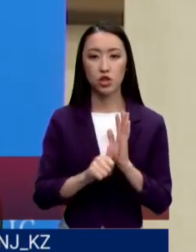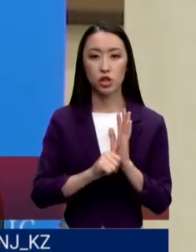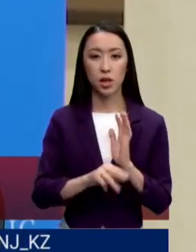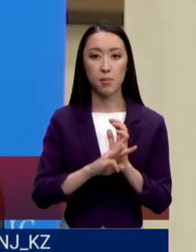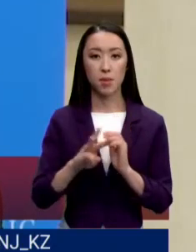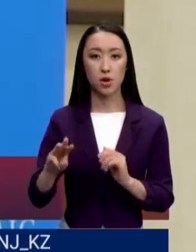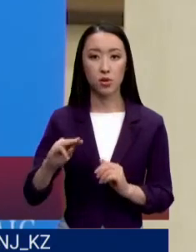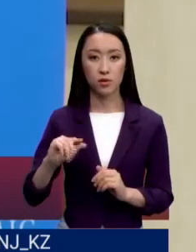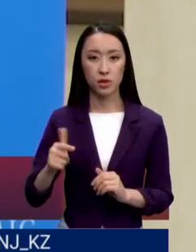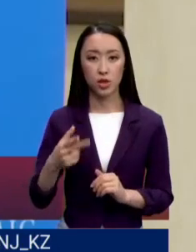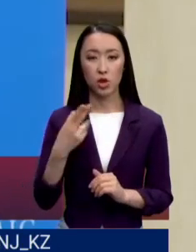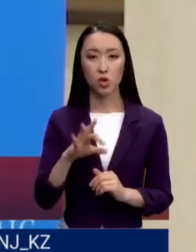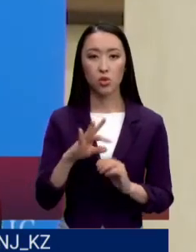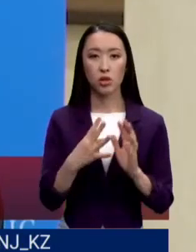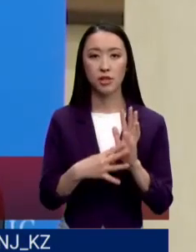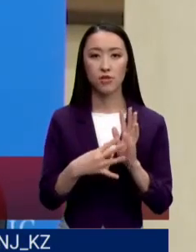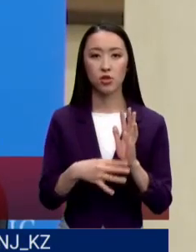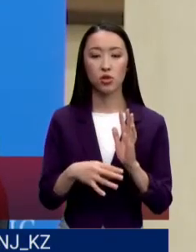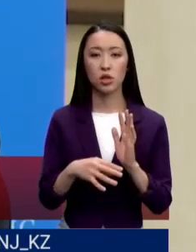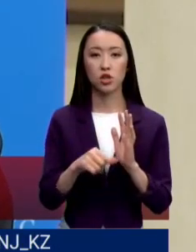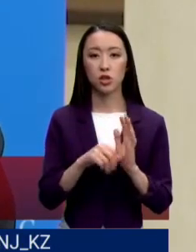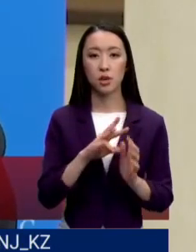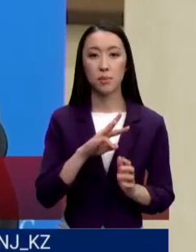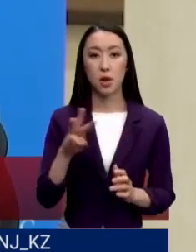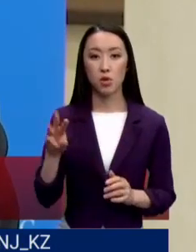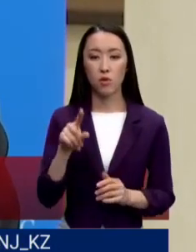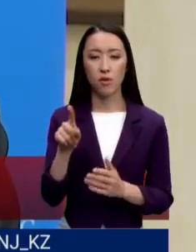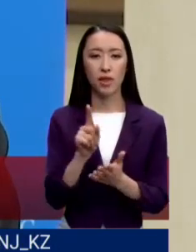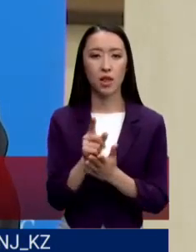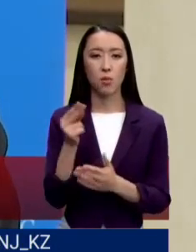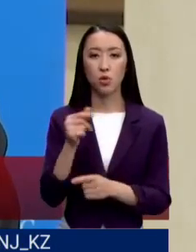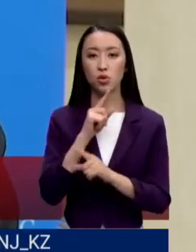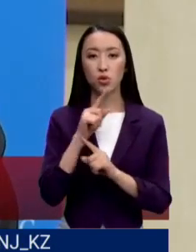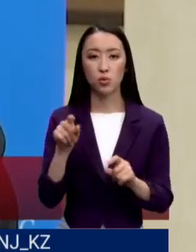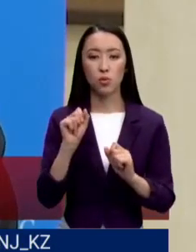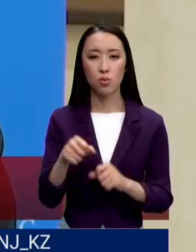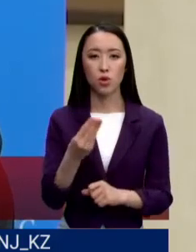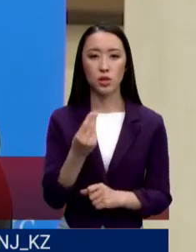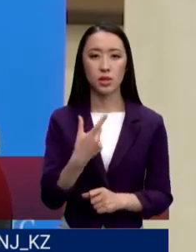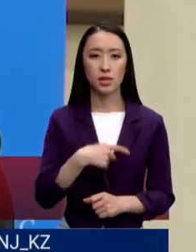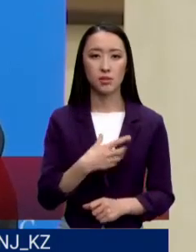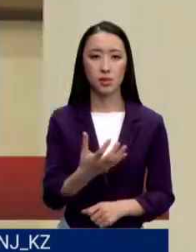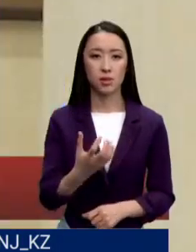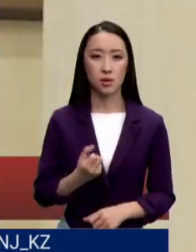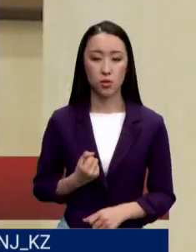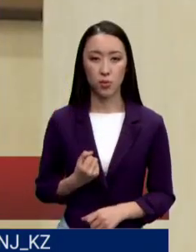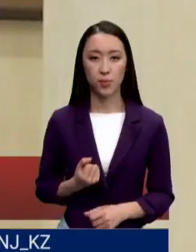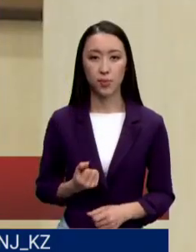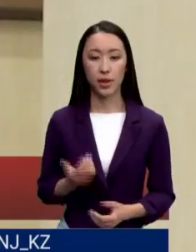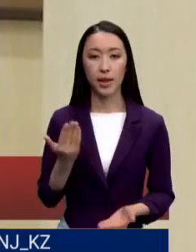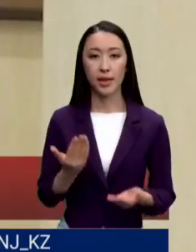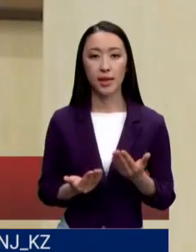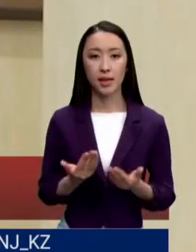миллионов тенге, до 96 миллионов вы не будете платить никаких налогов, вы можете забрать эти деньги свободно. Если